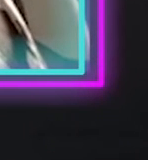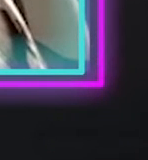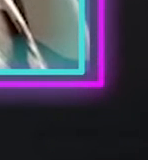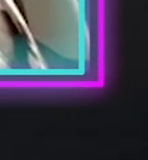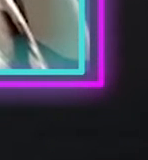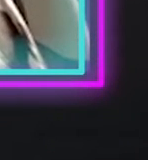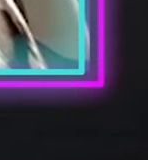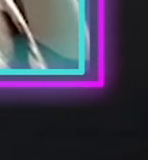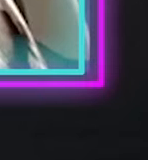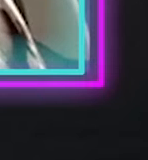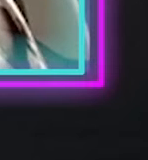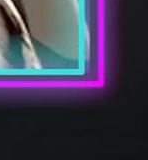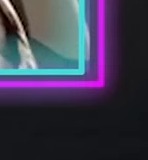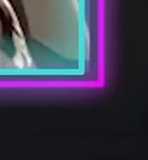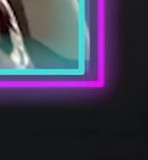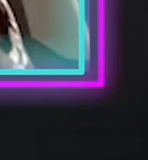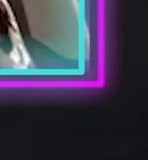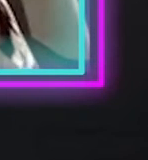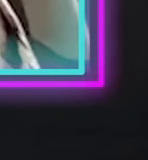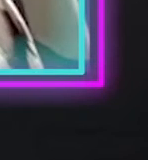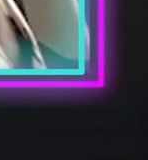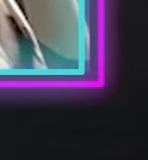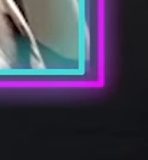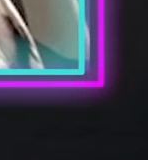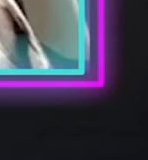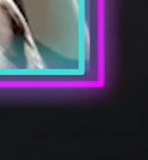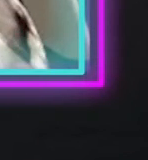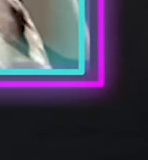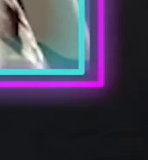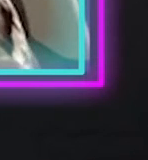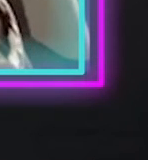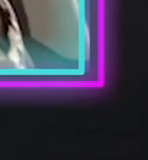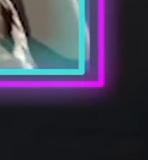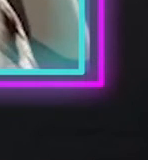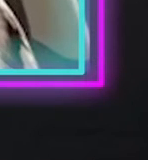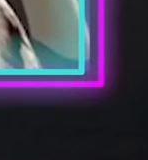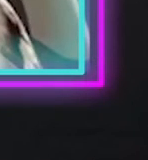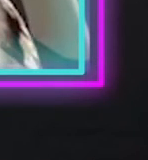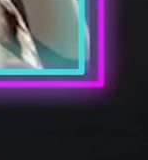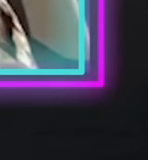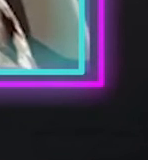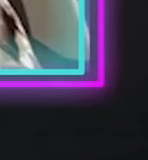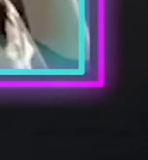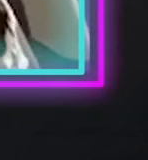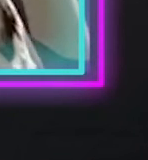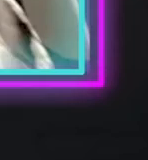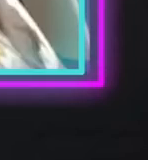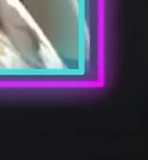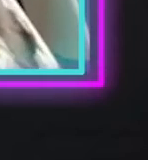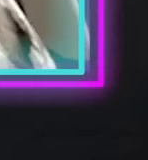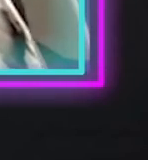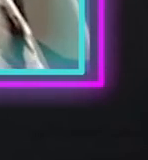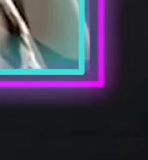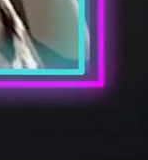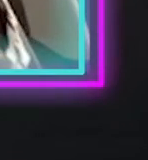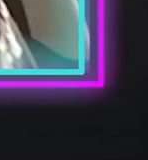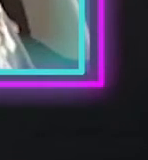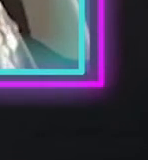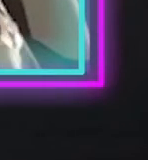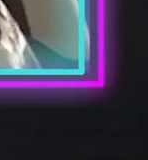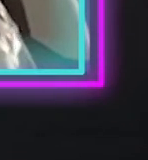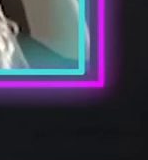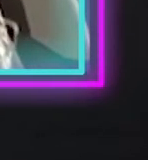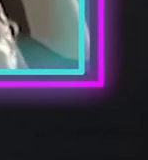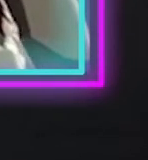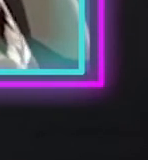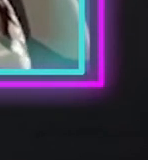years or months in the making kami talaga and sobrang natutuwa kami na finally natapos na and lahat ng hard work na put namin dito sa